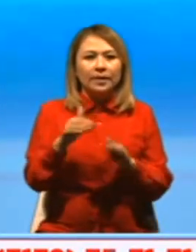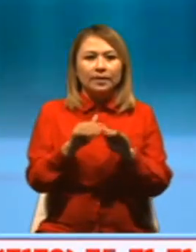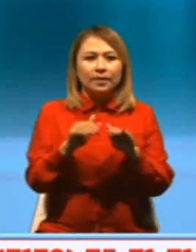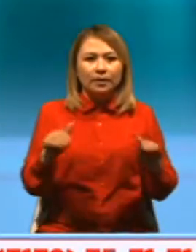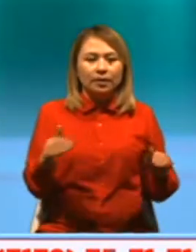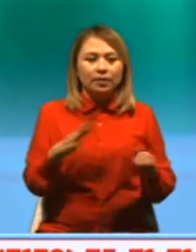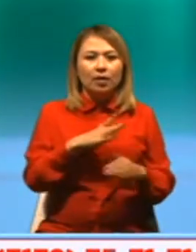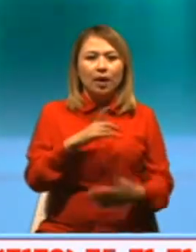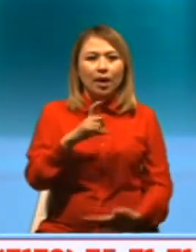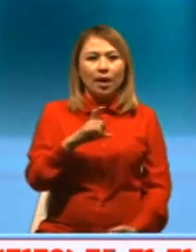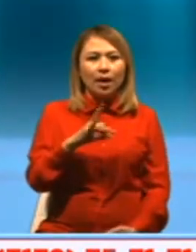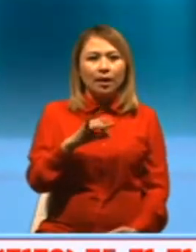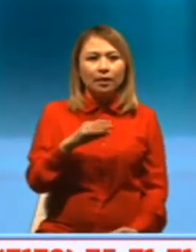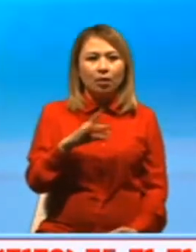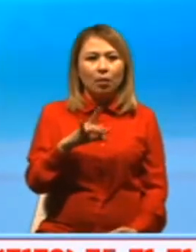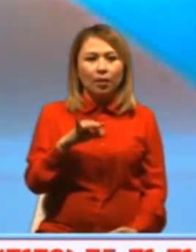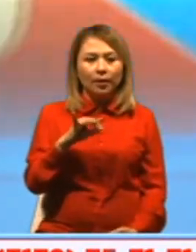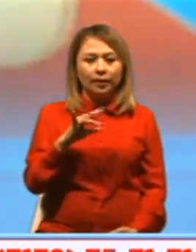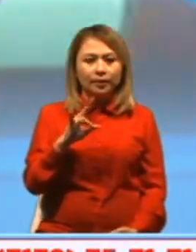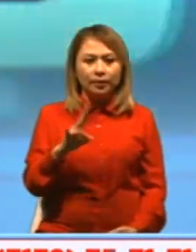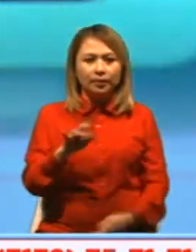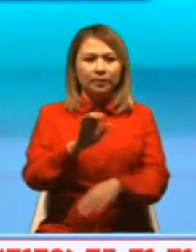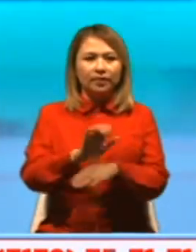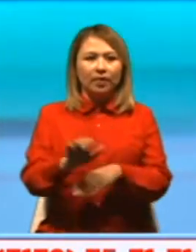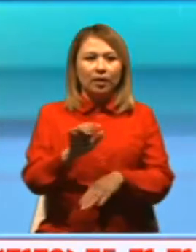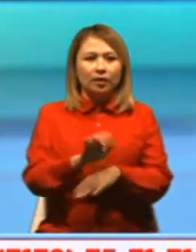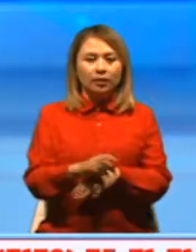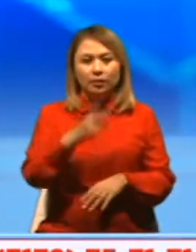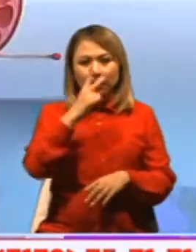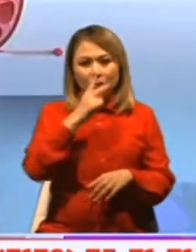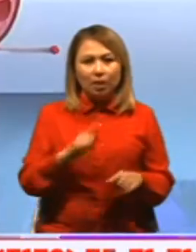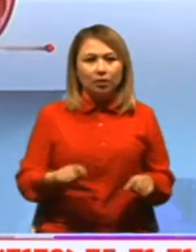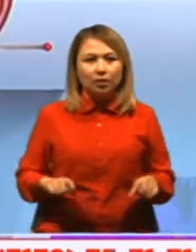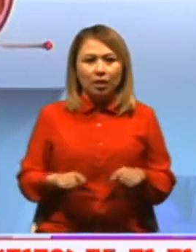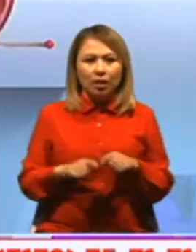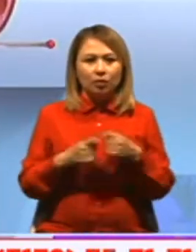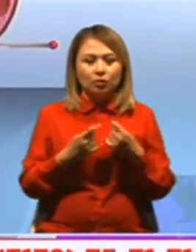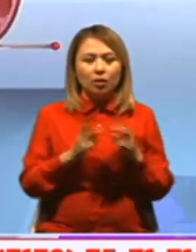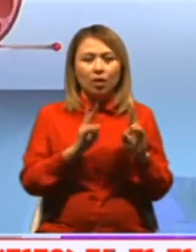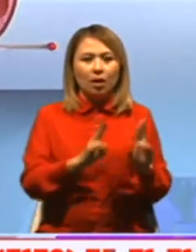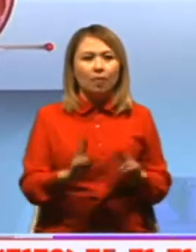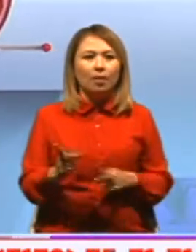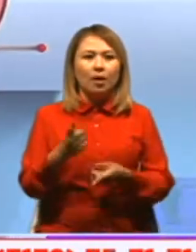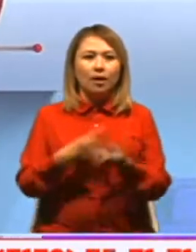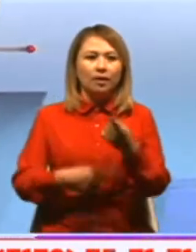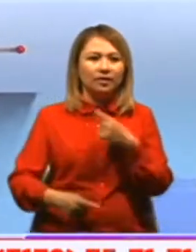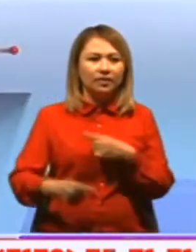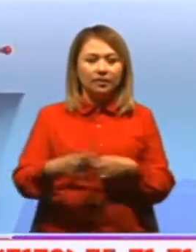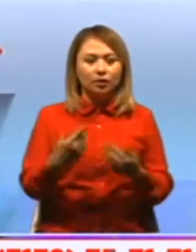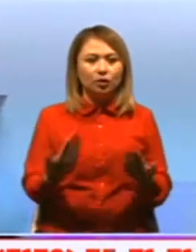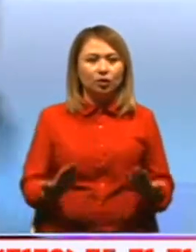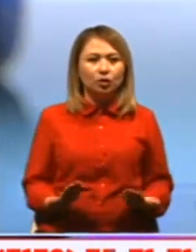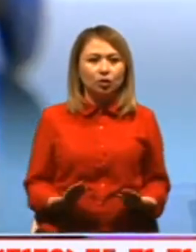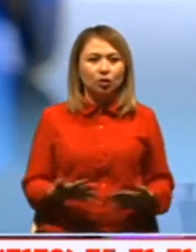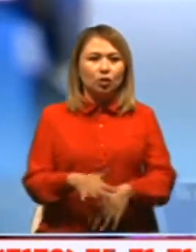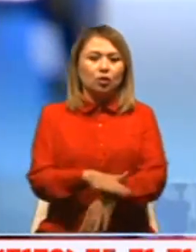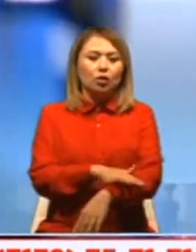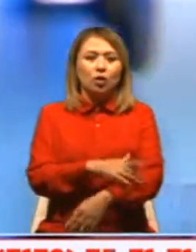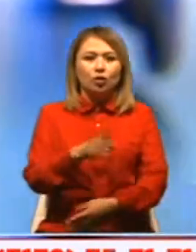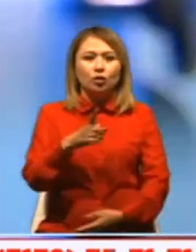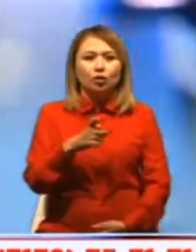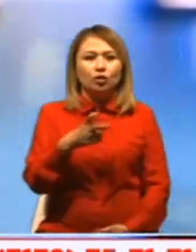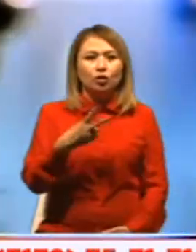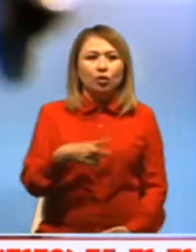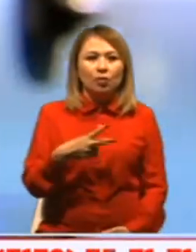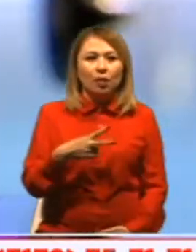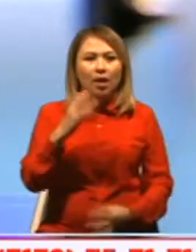уже эритропоэтин гормонының өндірілуін бұзылғаннан байқаймыз. Яғни қалыпты да эритроцитінің өмір сүру ұзақтығы 120